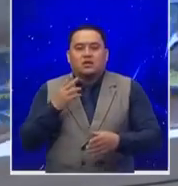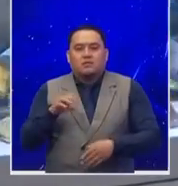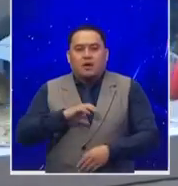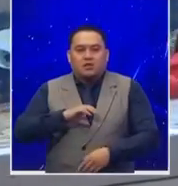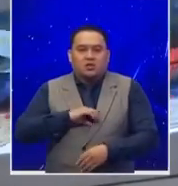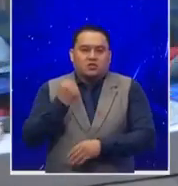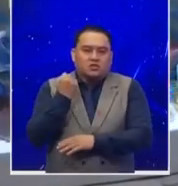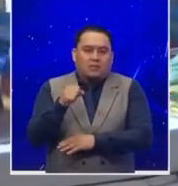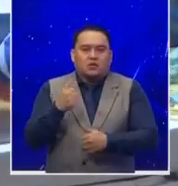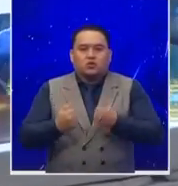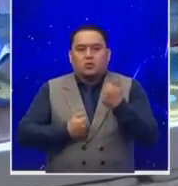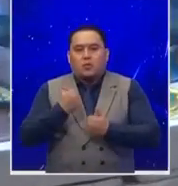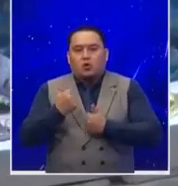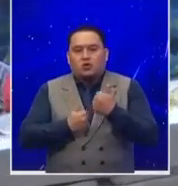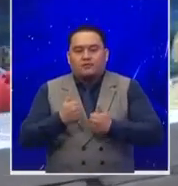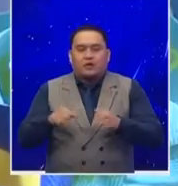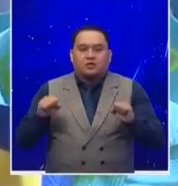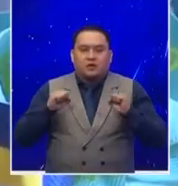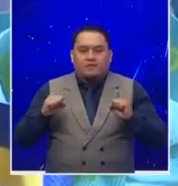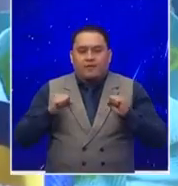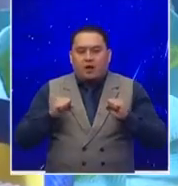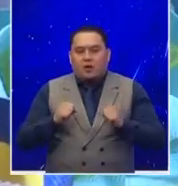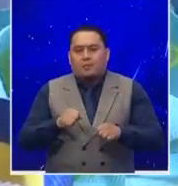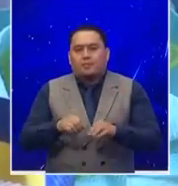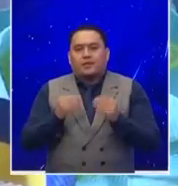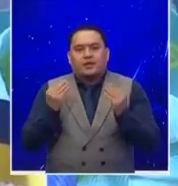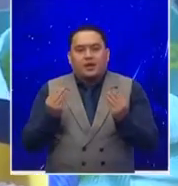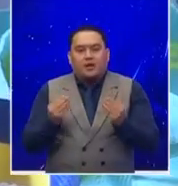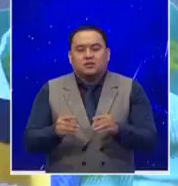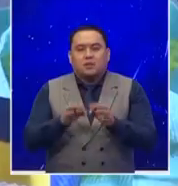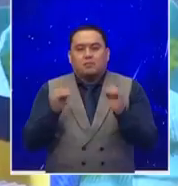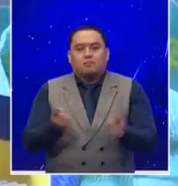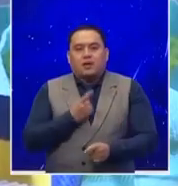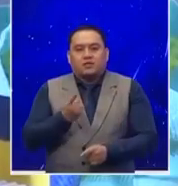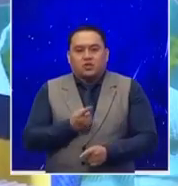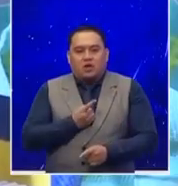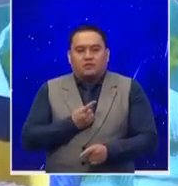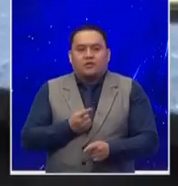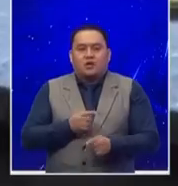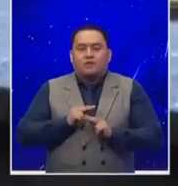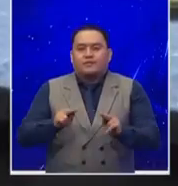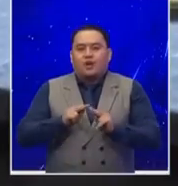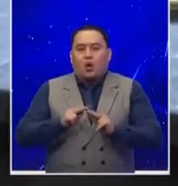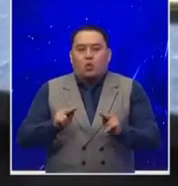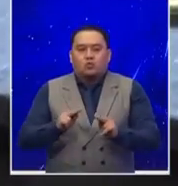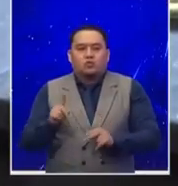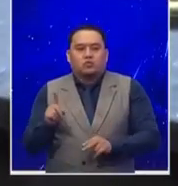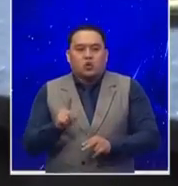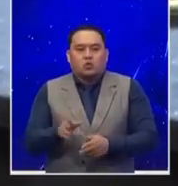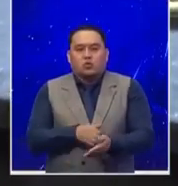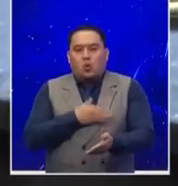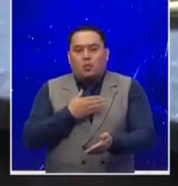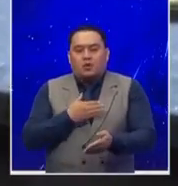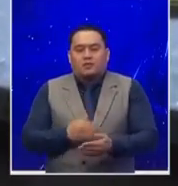медалями, завоеванными в спортивных состязаниях. Девочки же – прекрасные мастерицы. А в целом своих чад чита Садвакасовых считает добрыми